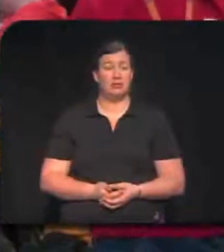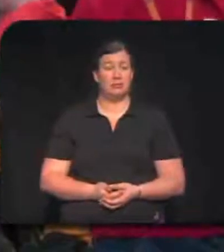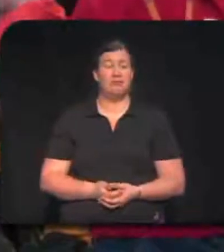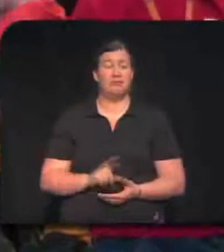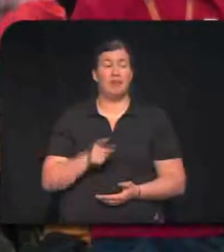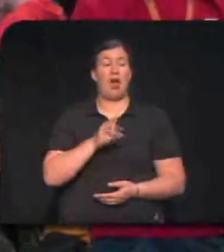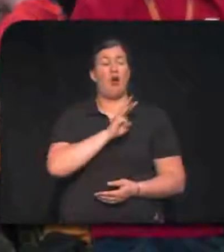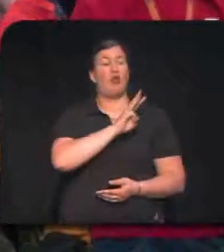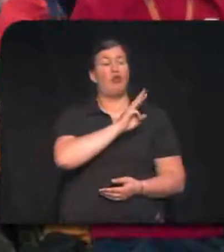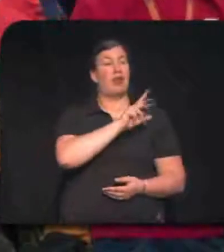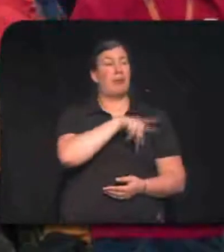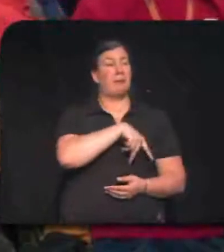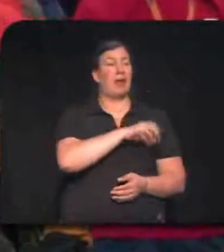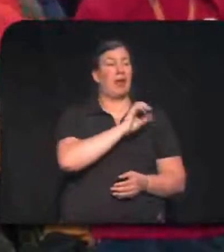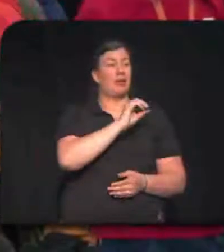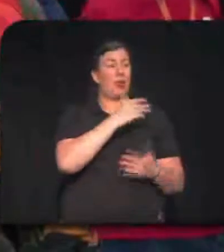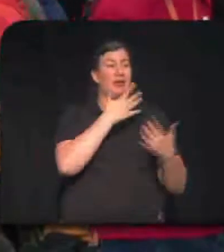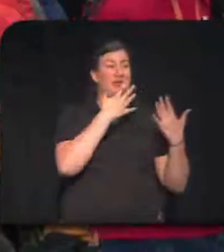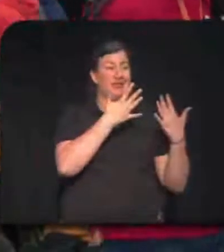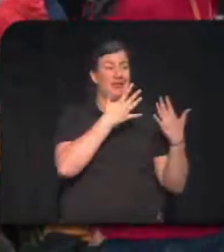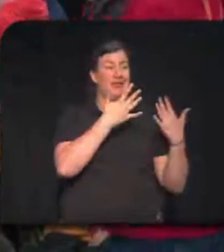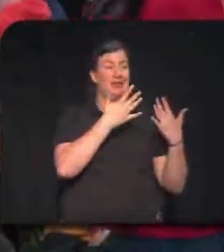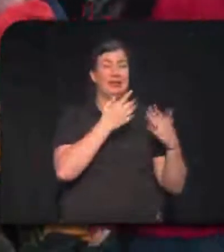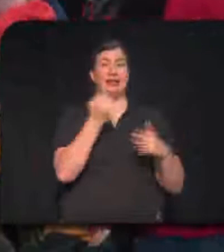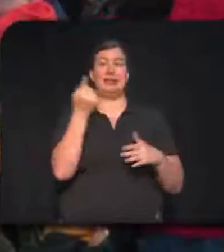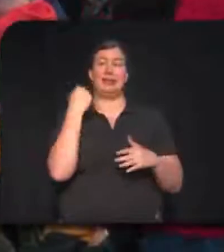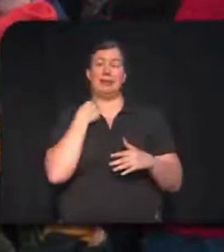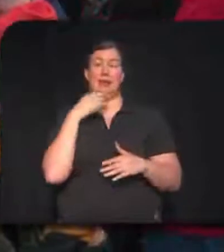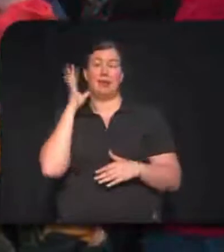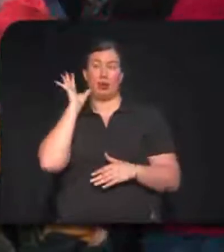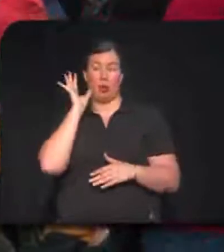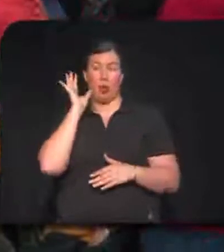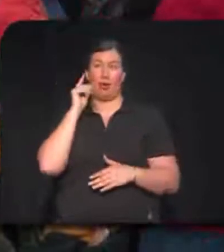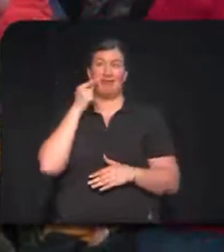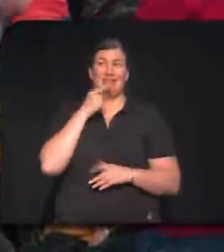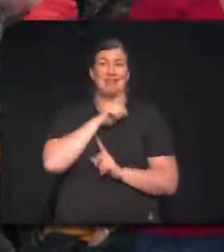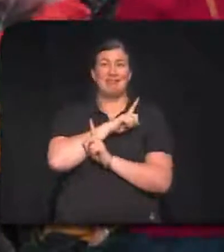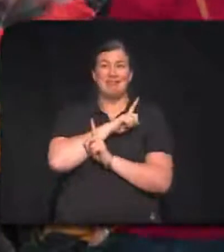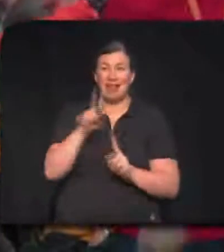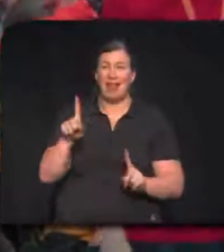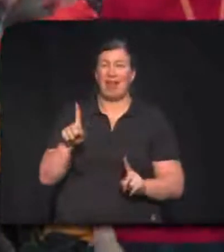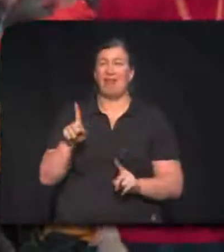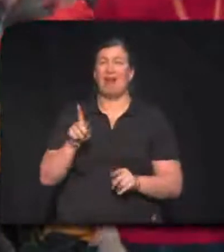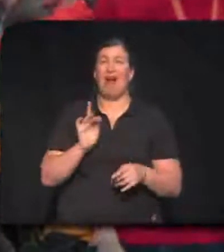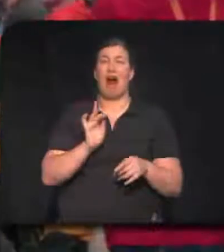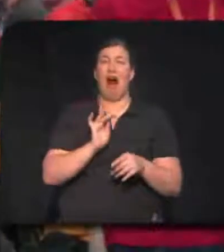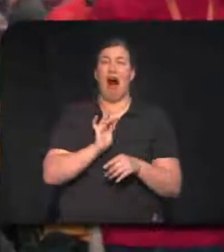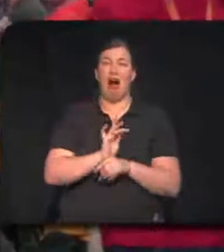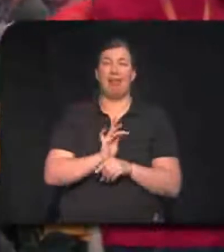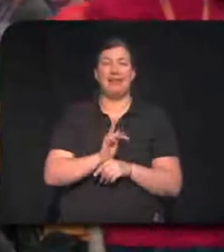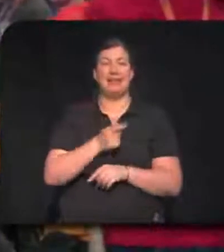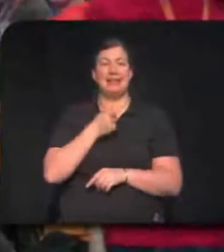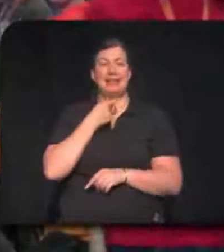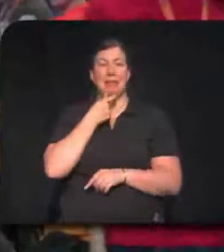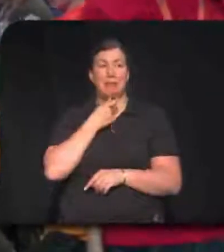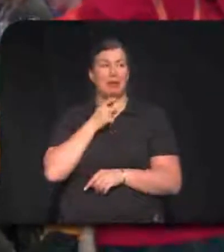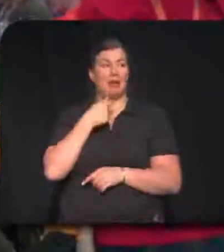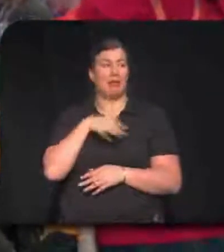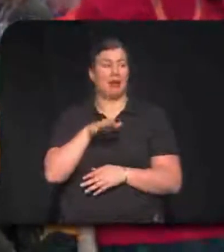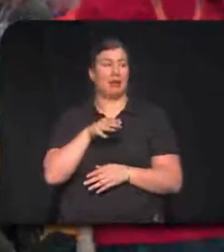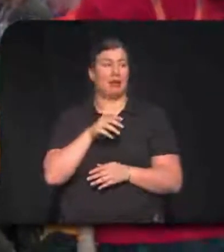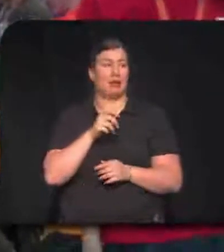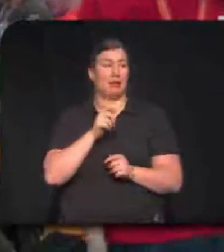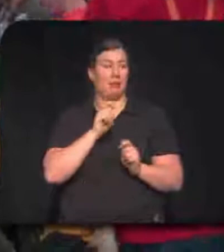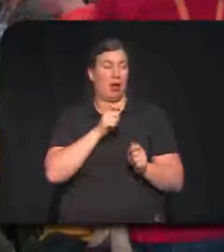nachdem wir eben gehört haben dass ihr euch nicht von Antisemiten haben beraten lassen wie kommt es an zustande dass er